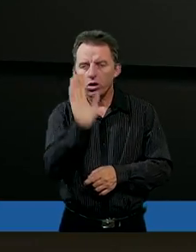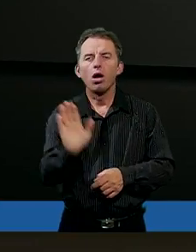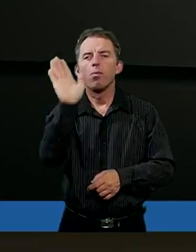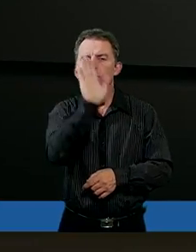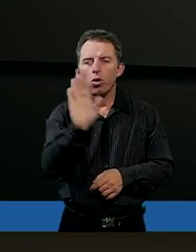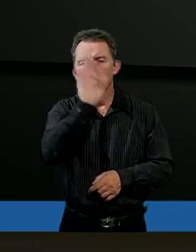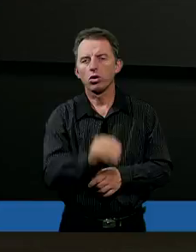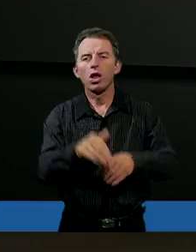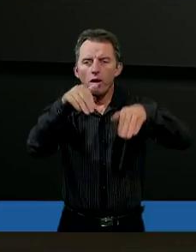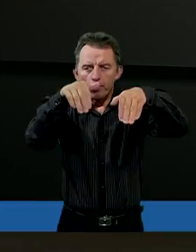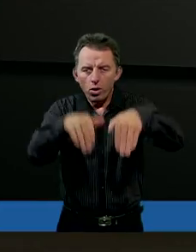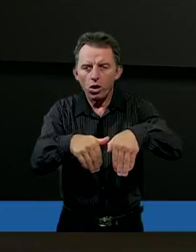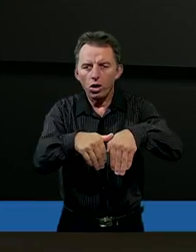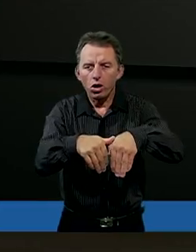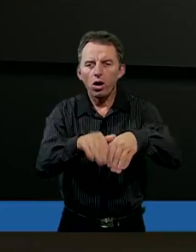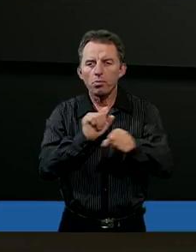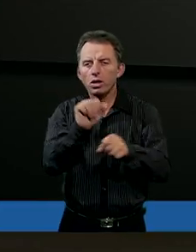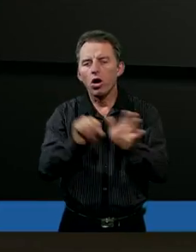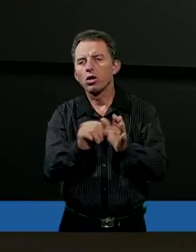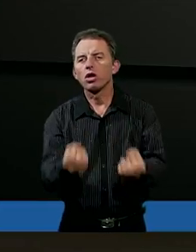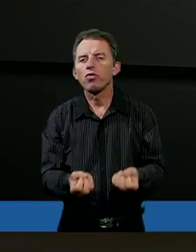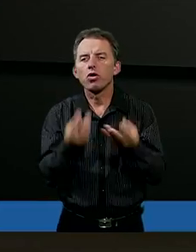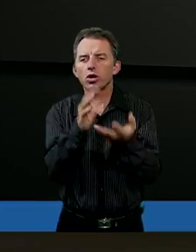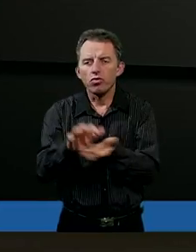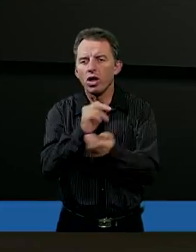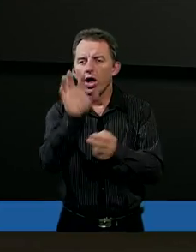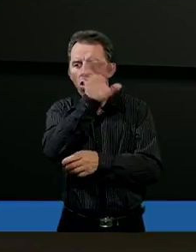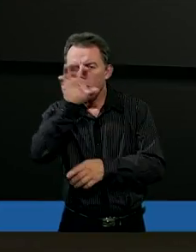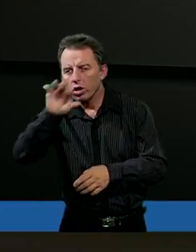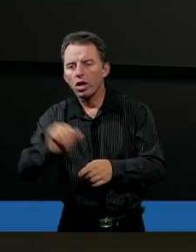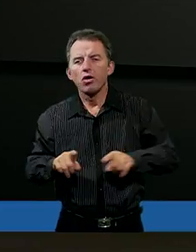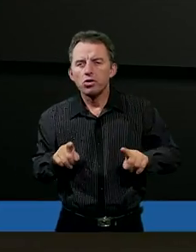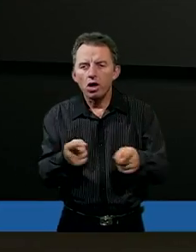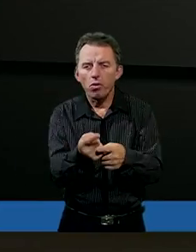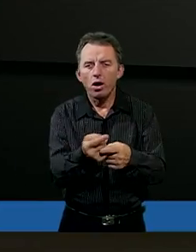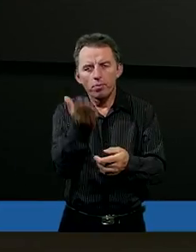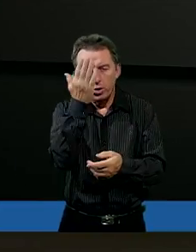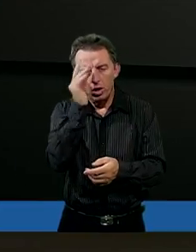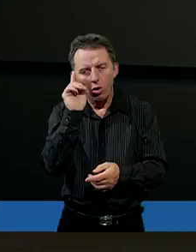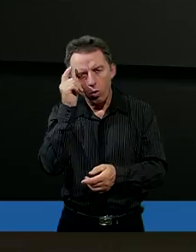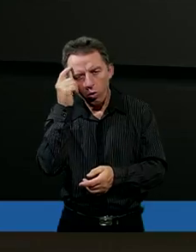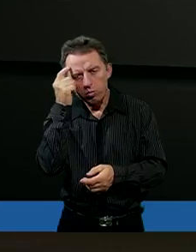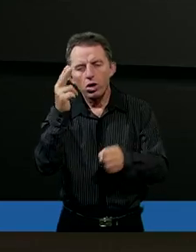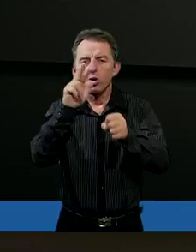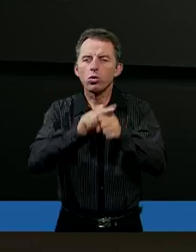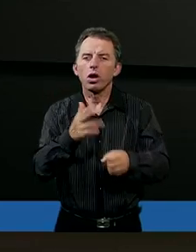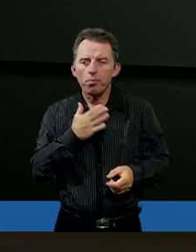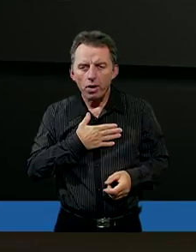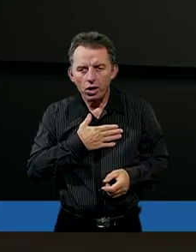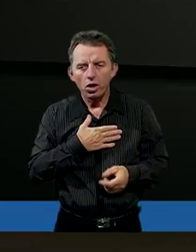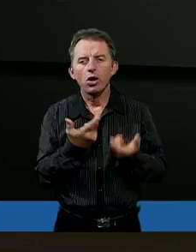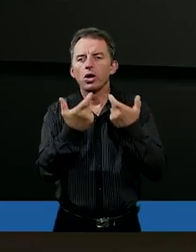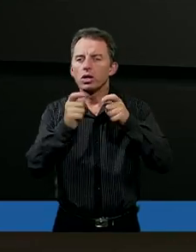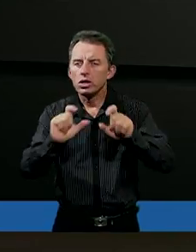bóstwo, mogą być od stworzenia świata oglądane w dziełach i poznane umysłem, tak iż nie mają nic